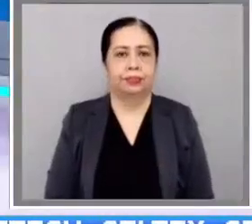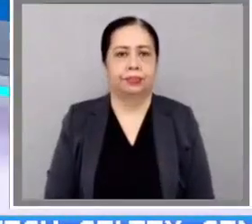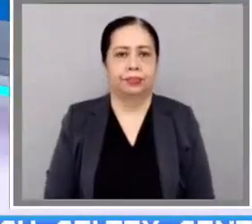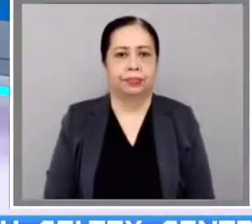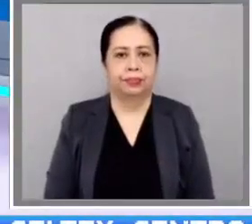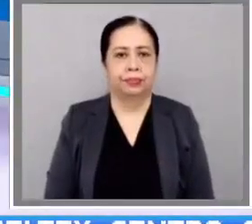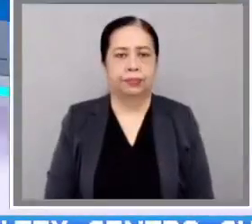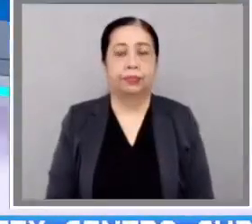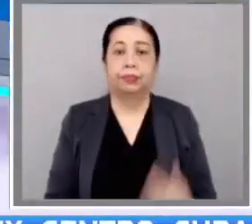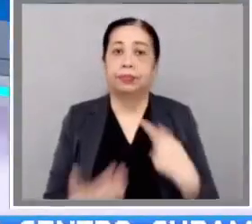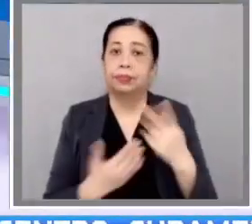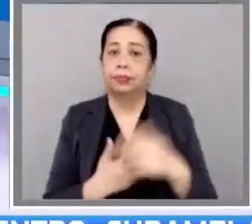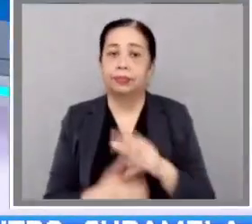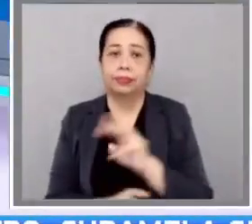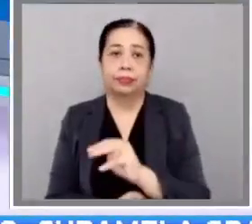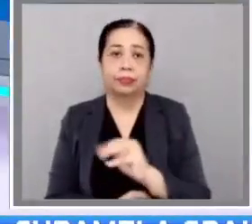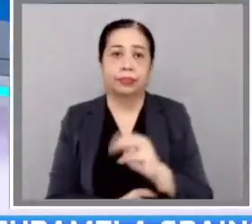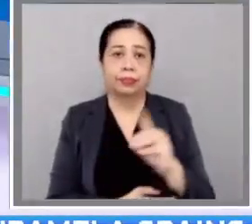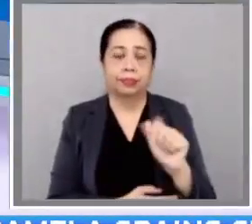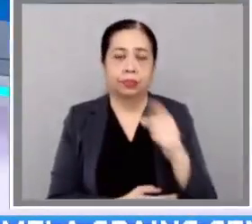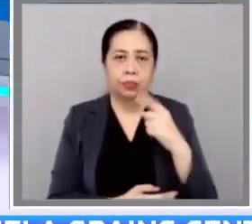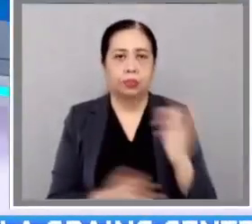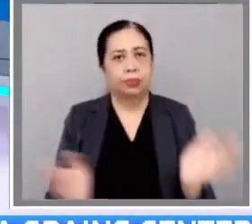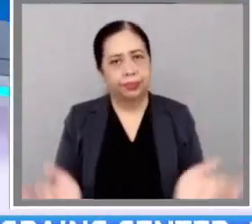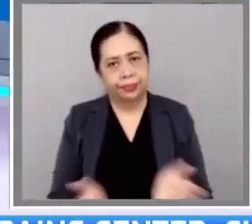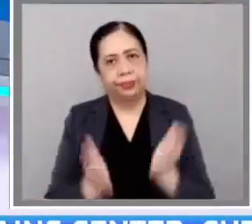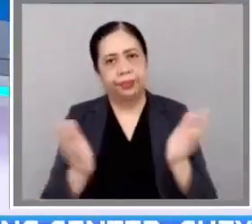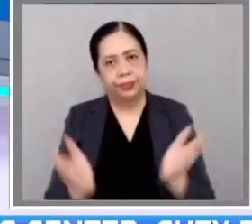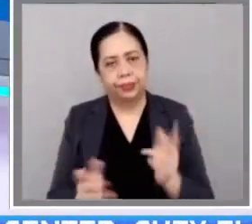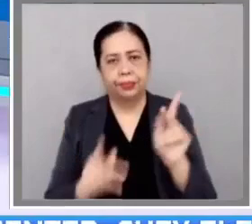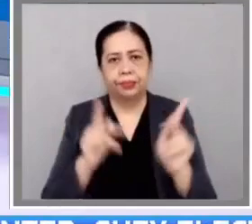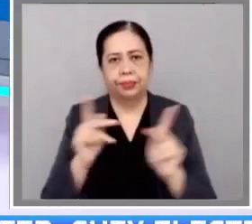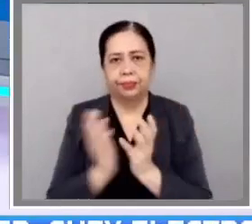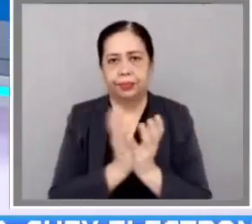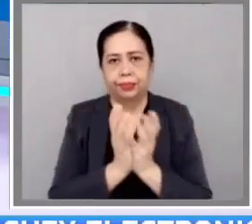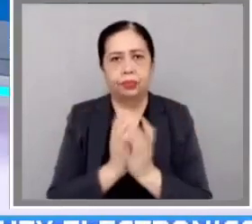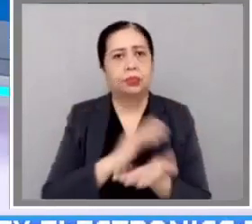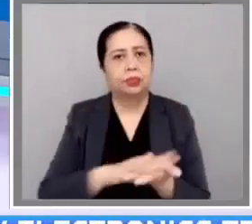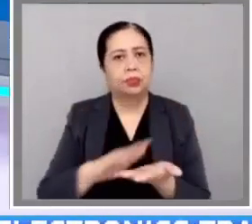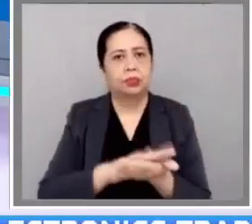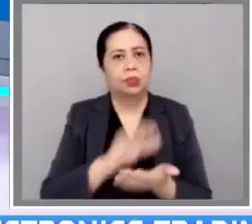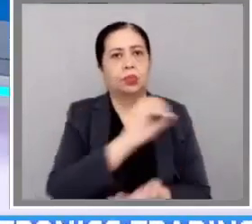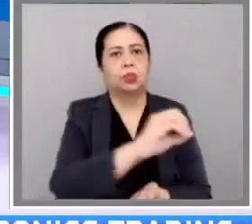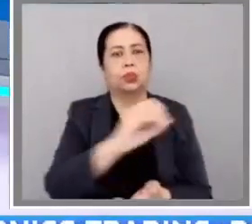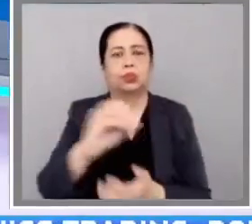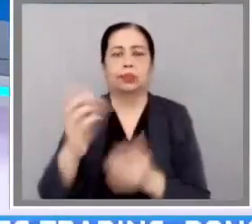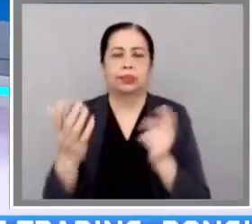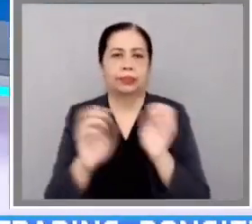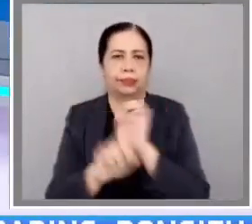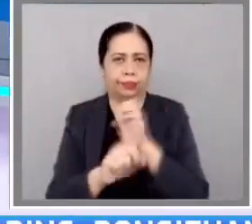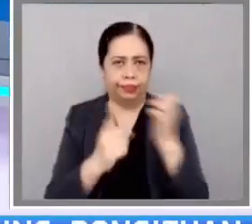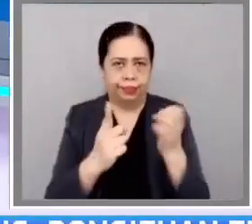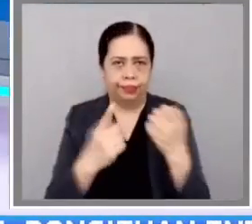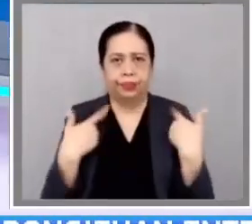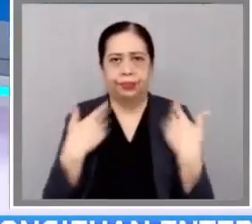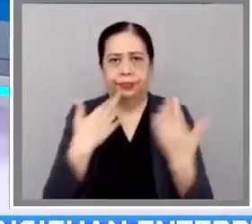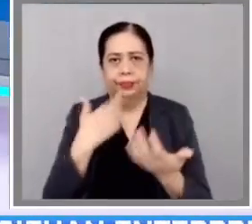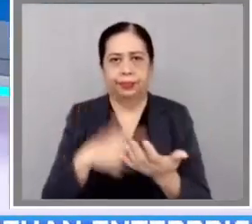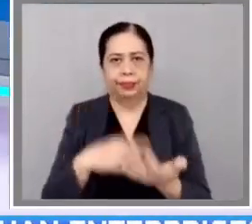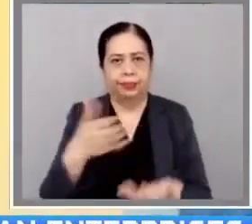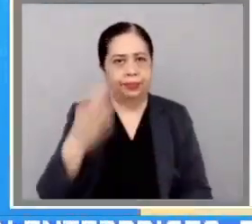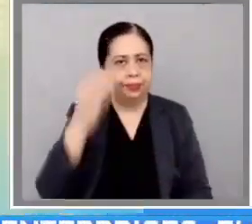May programa ang MMDA para mas hikayatin ang mga komunidad na maglinis ng kanilang kapaligiran. May ulat on the spot si Oscar